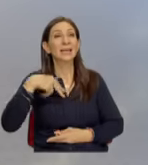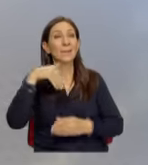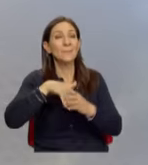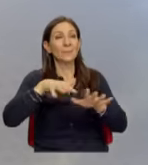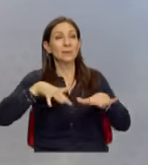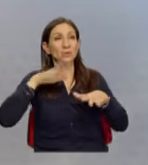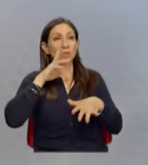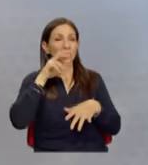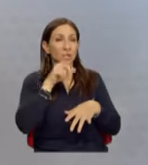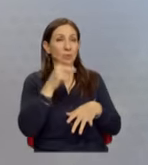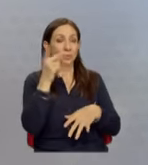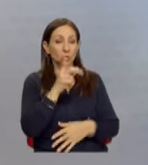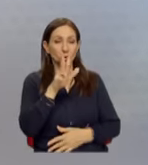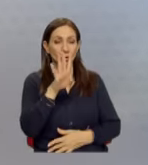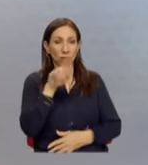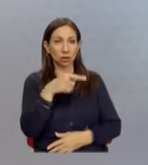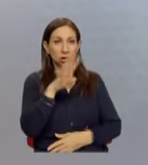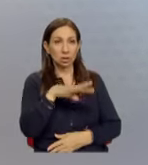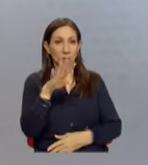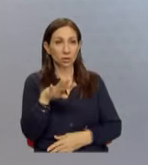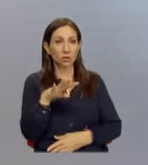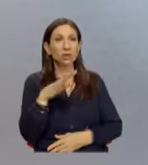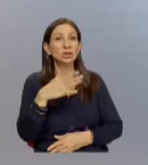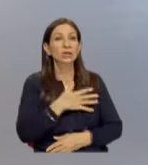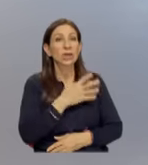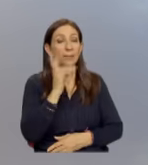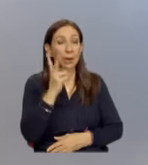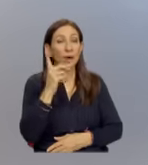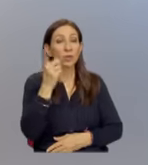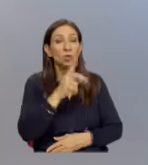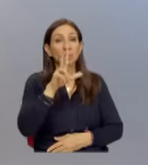meclisi sonuçları. %34,44 Cumhuriyet Halk Partisi,